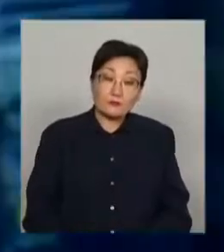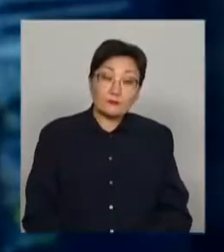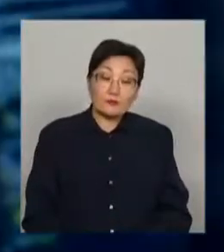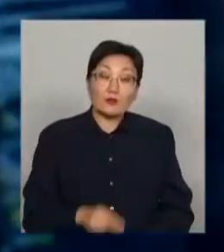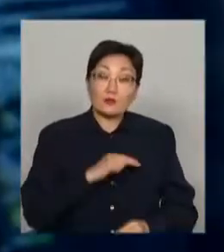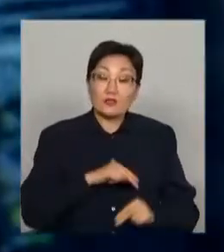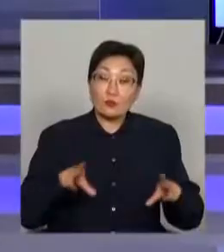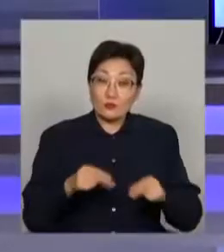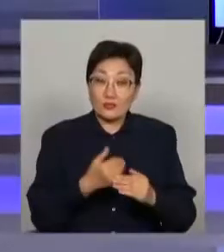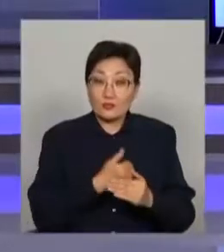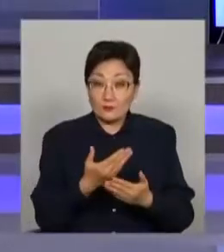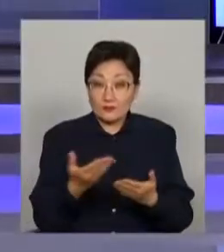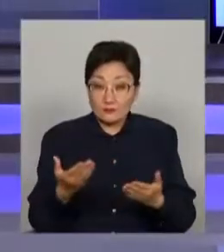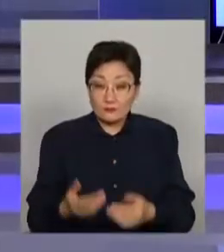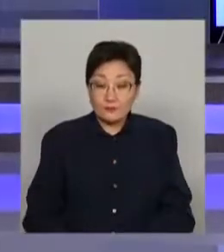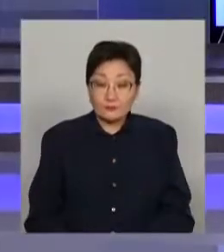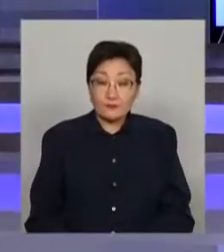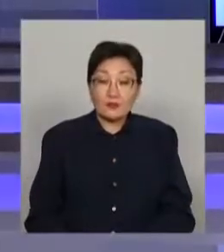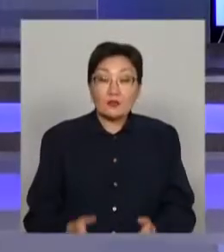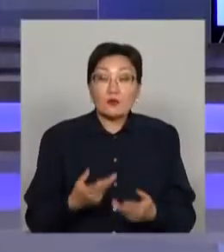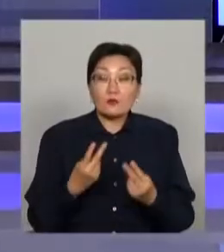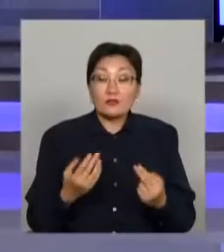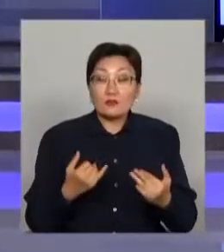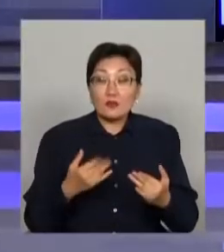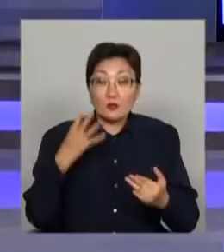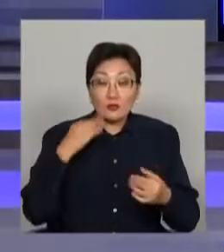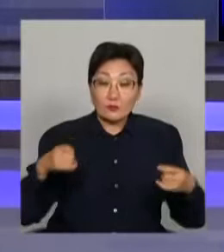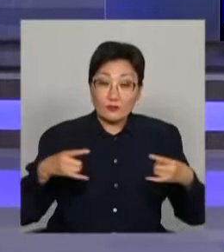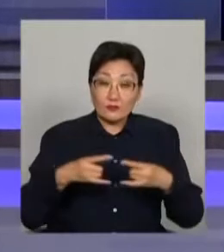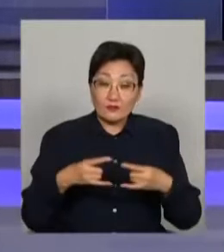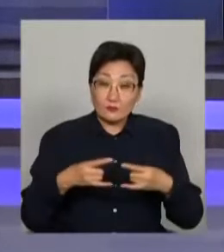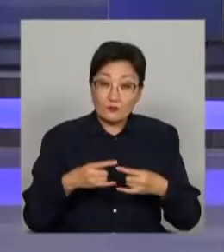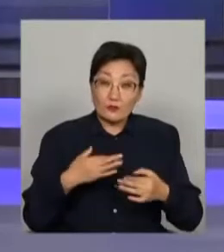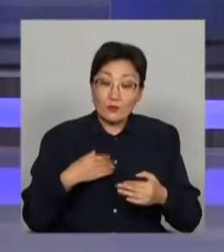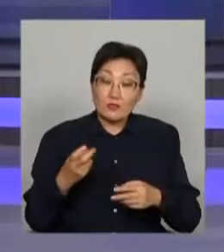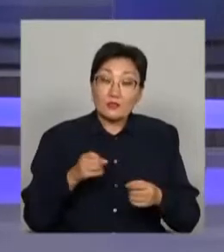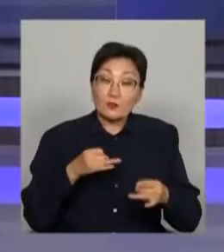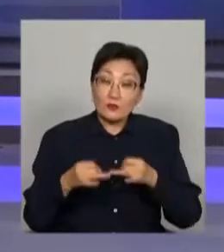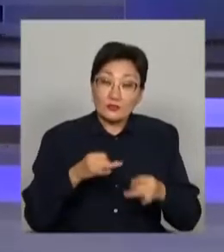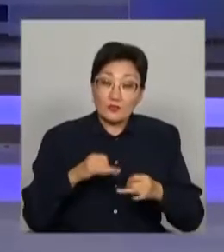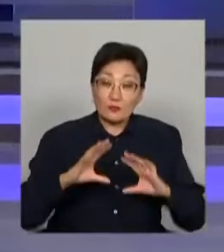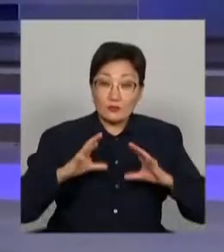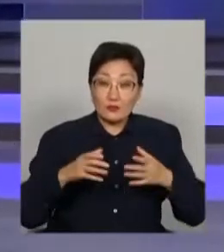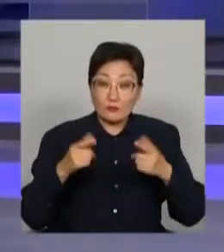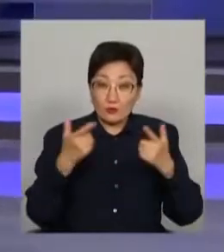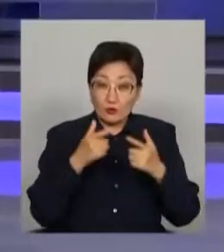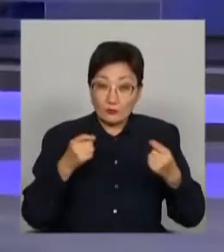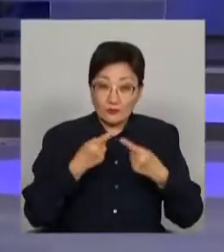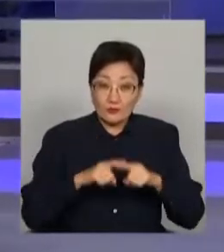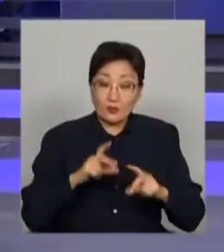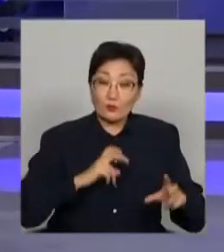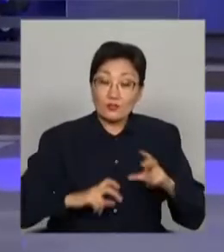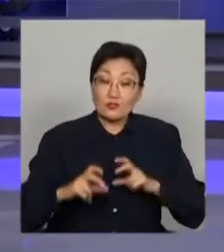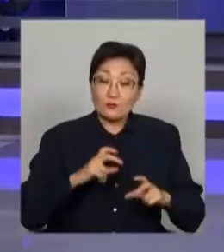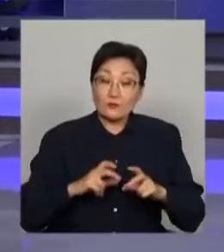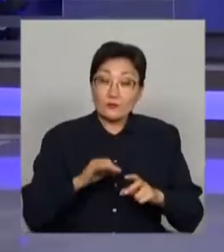еңбектеріңізге жеміс тілеймін. Рахмет. Құрметті көрермен, дәл қазір Алматы арнасының тікелей эфирінде бізбен сұхбаттасқан Халықаралық ақпараттық технологиялар